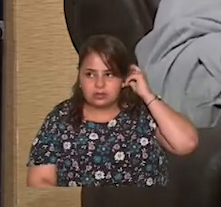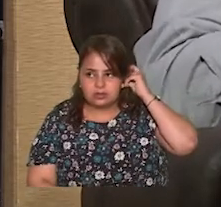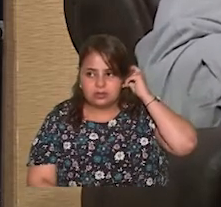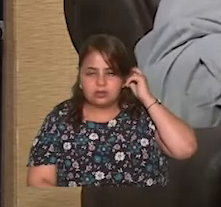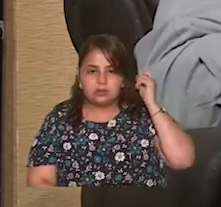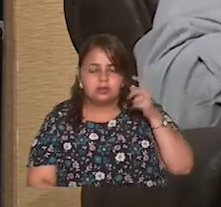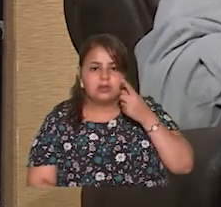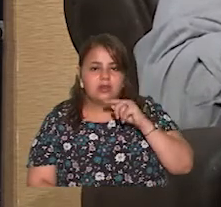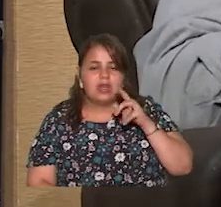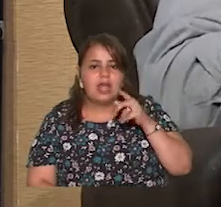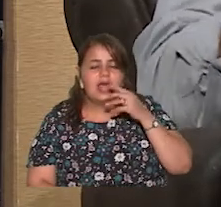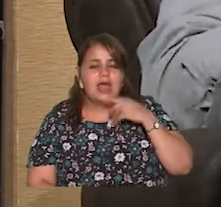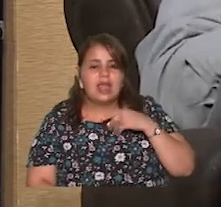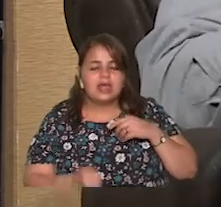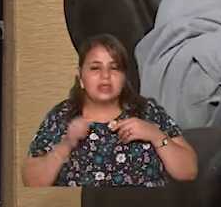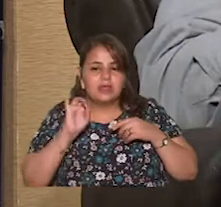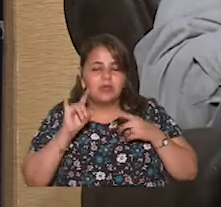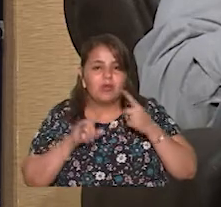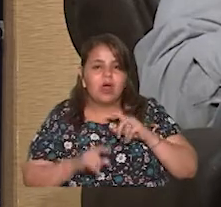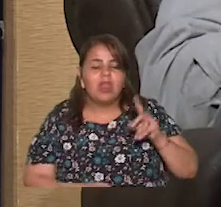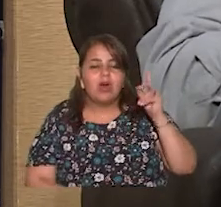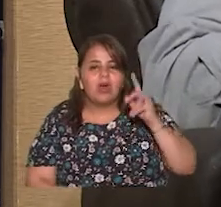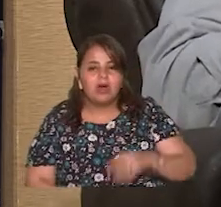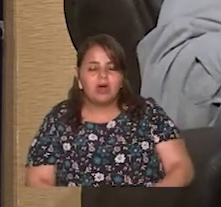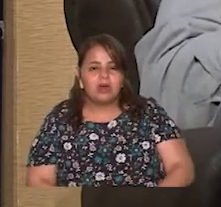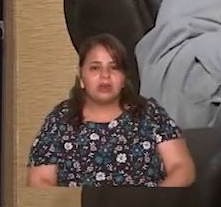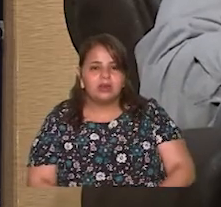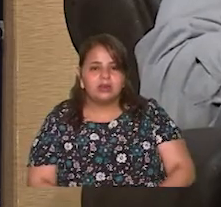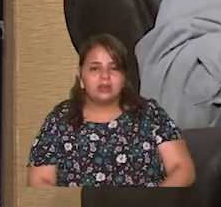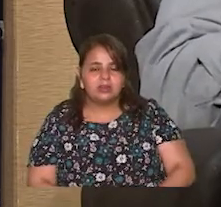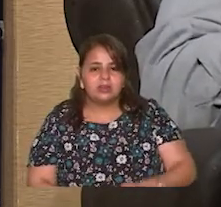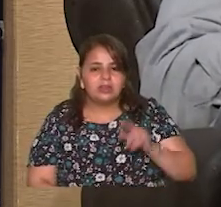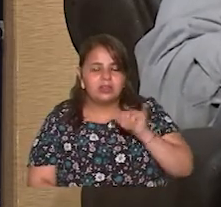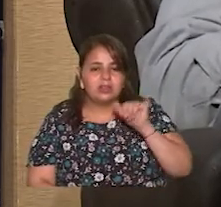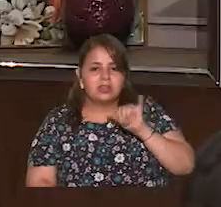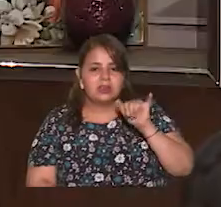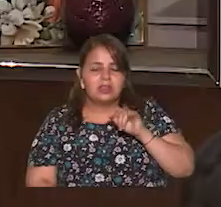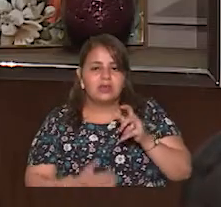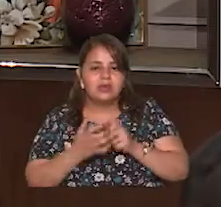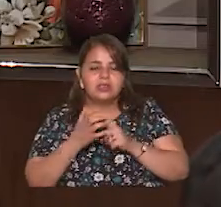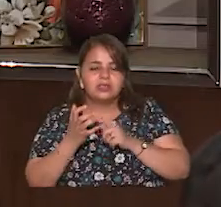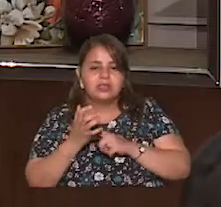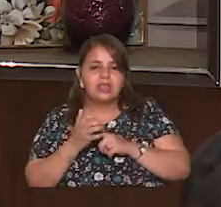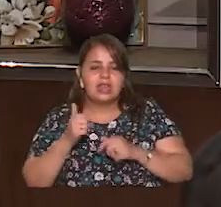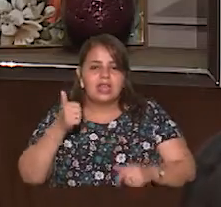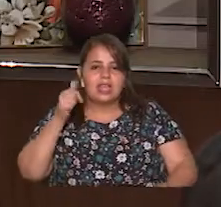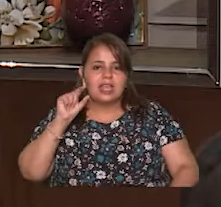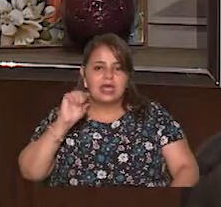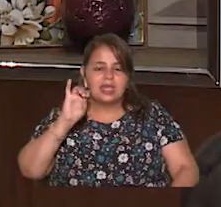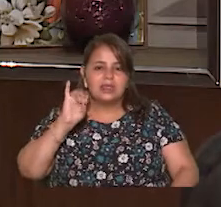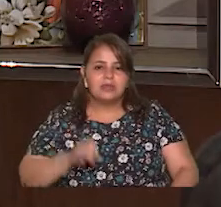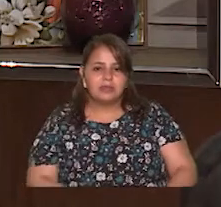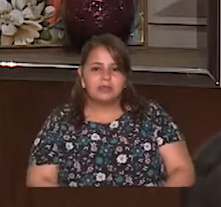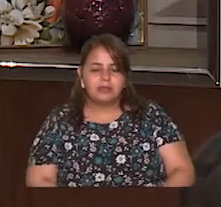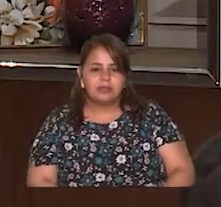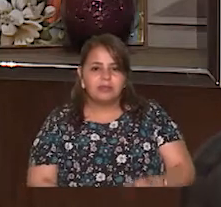بين ادم والله وقتها، ما عرفتش تجاوب الحقيقه. بس المشكله الاولانيه الوصيه بس كانت لادم في الاول، صح؟ بس هو هي ما